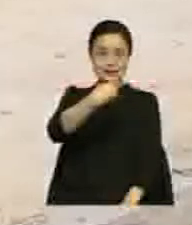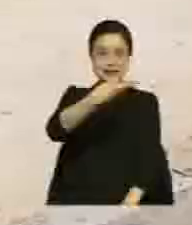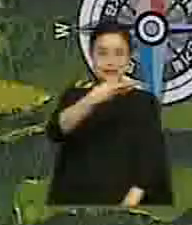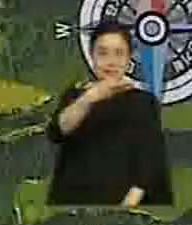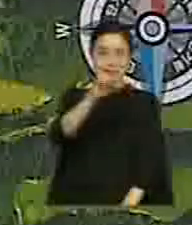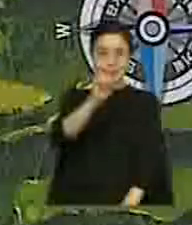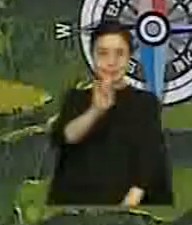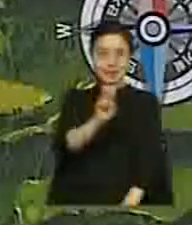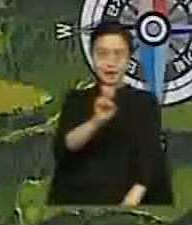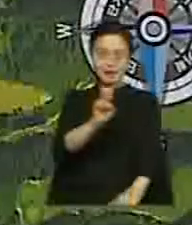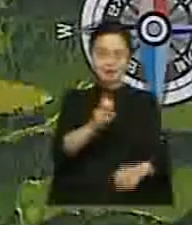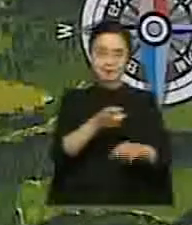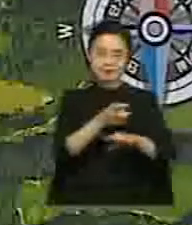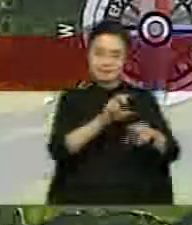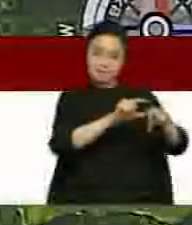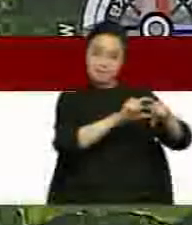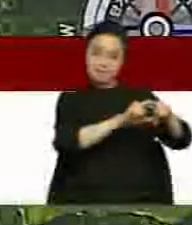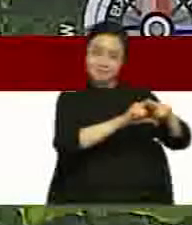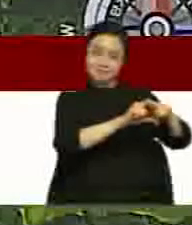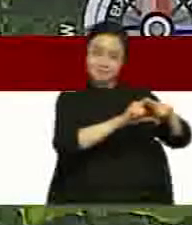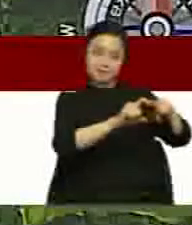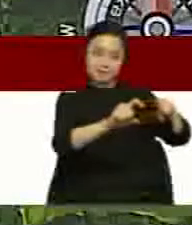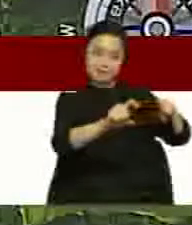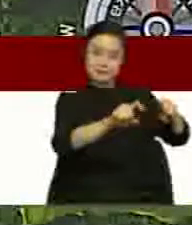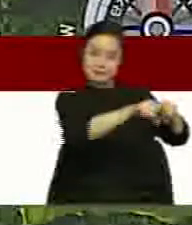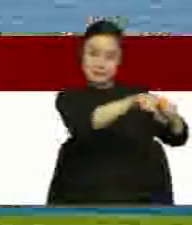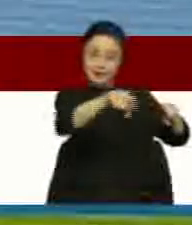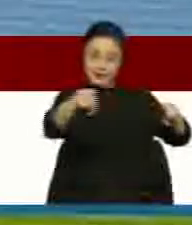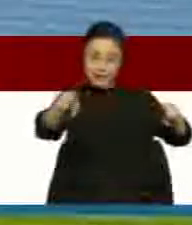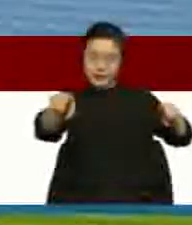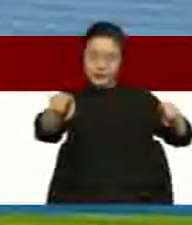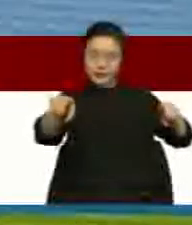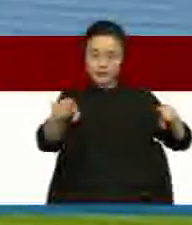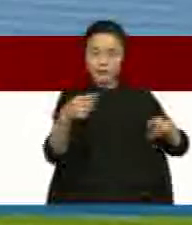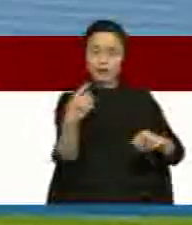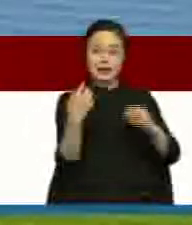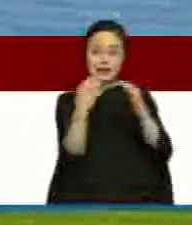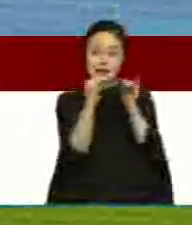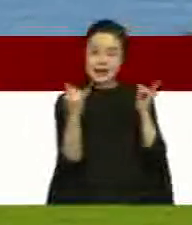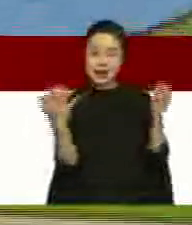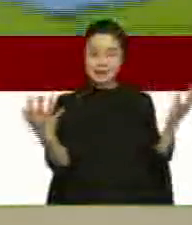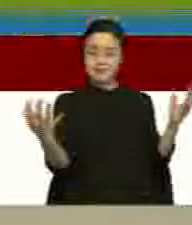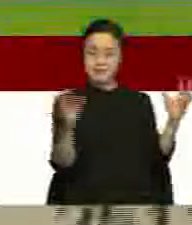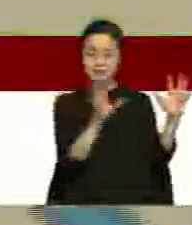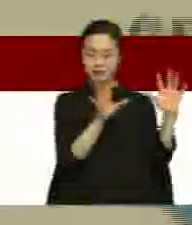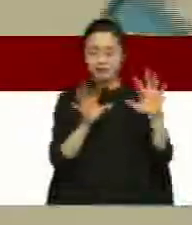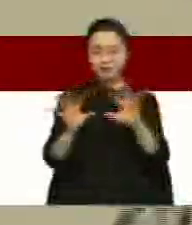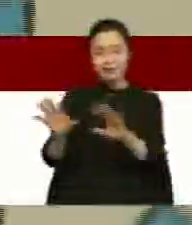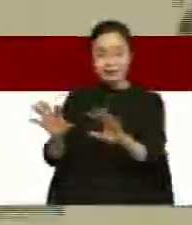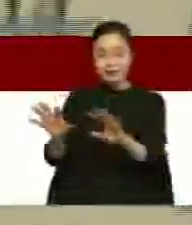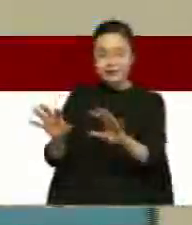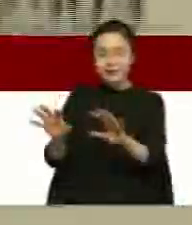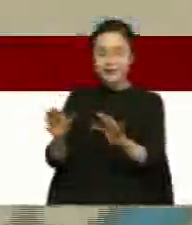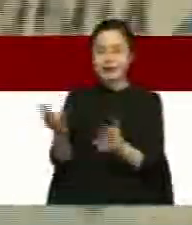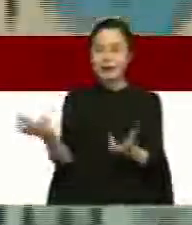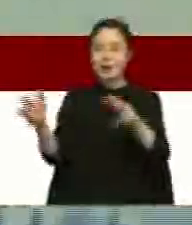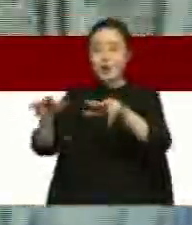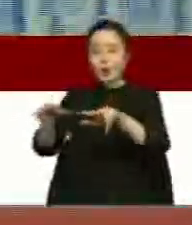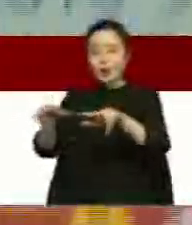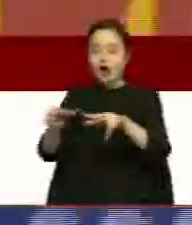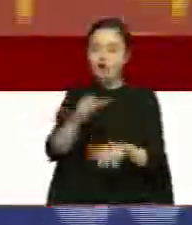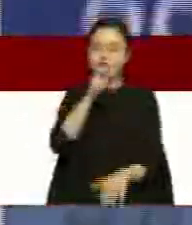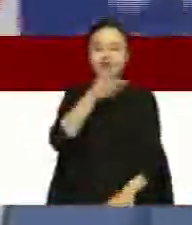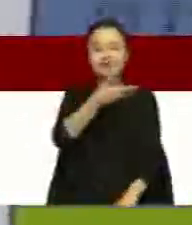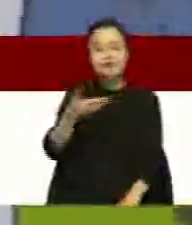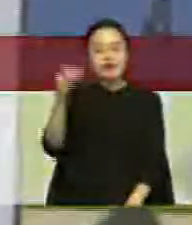있습니다. 트램을 활용해서 소변공원도 나오고 트랜짓물에 또 상품도 사고 밥도 먹고 이런 효과가 일어날